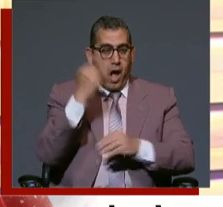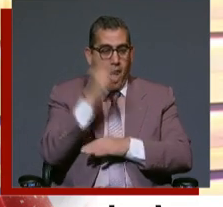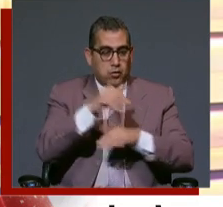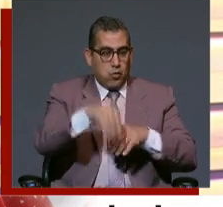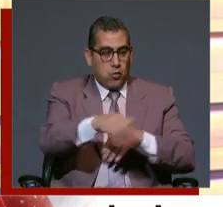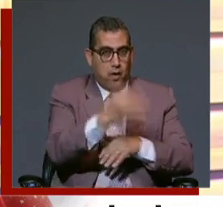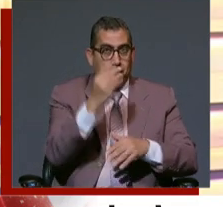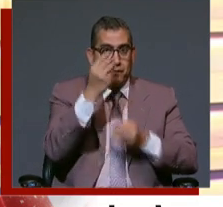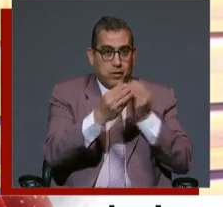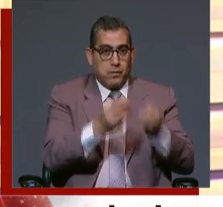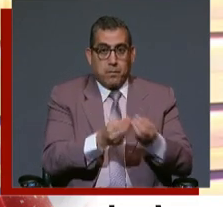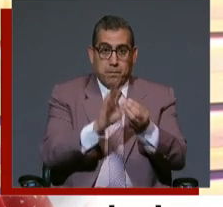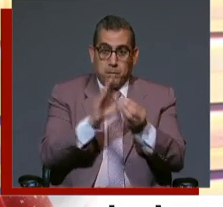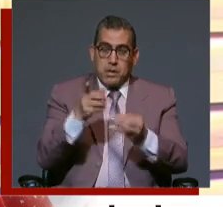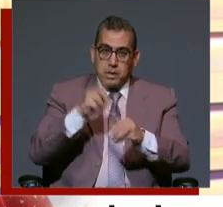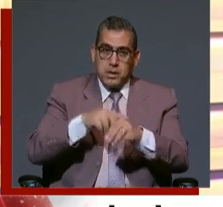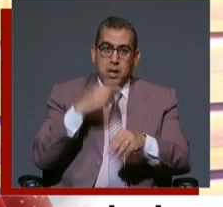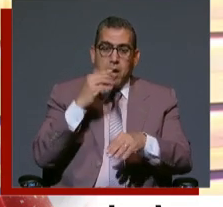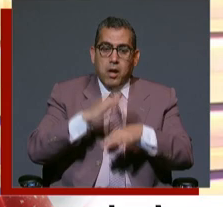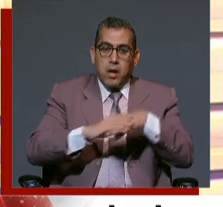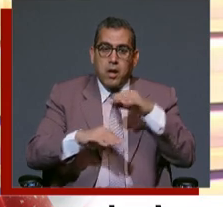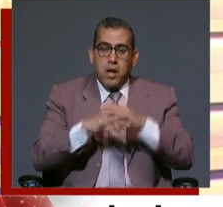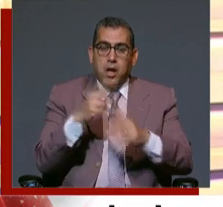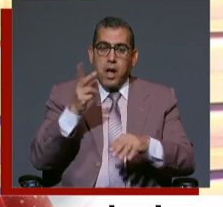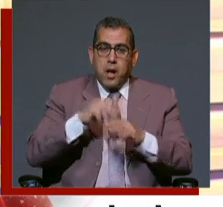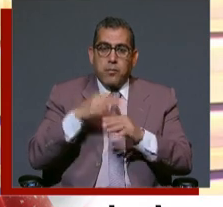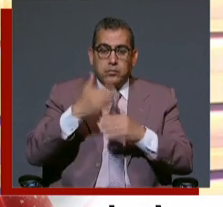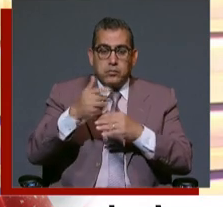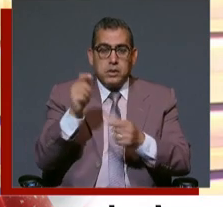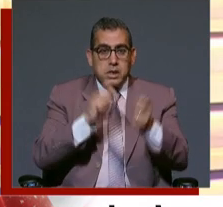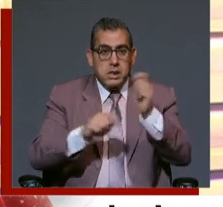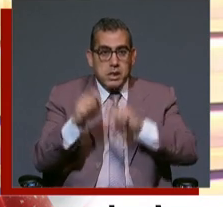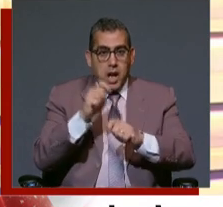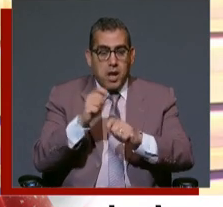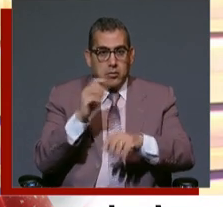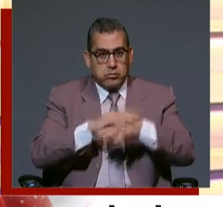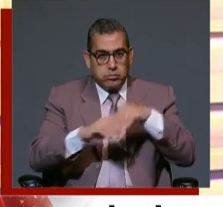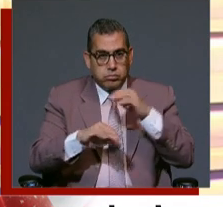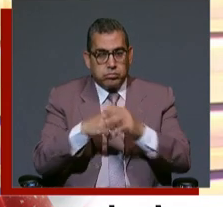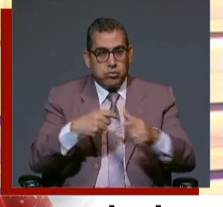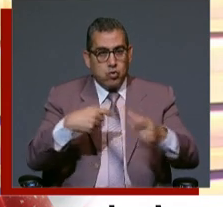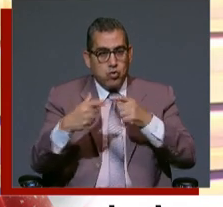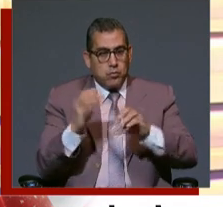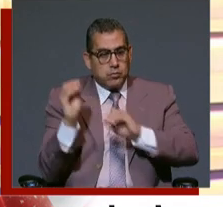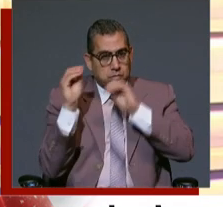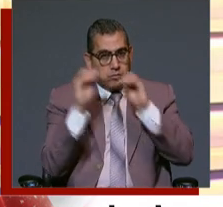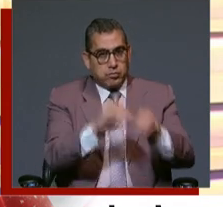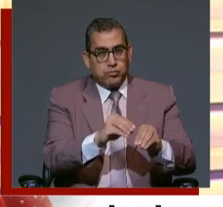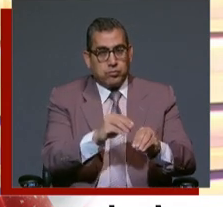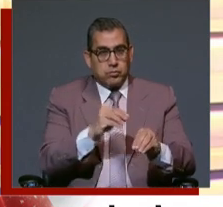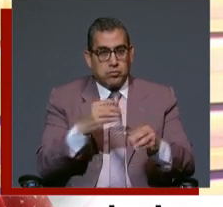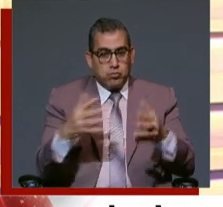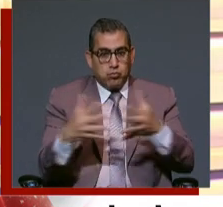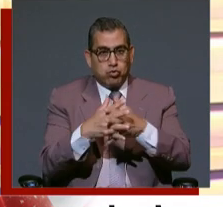بها، لكن ما يبنى كذلك على توطين الصناعات وتوطين التكنولوجيا والاستثمار